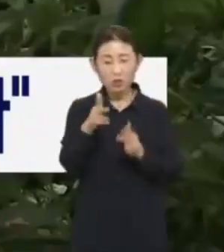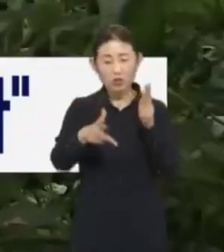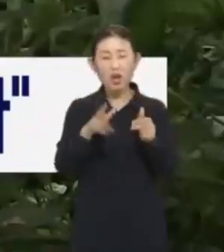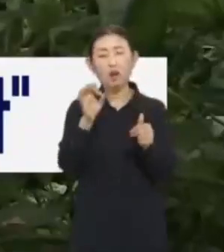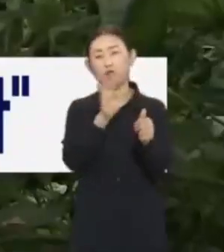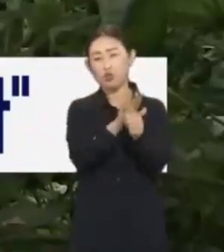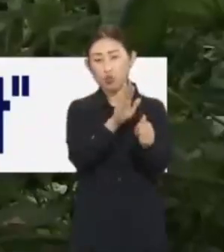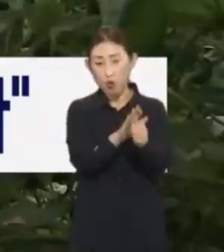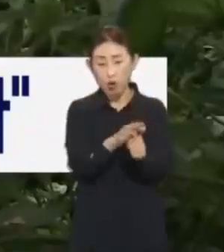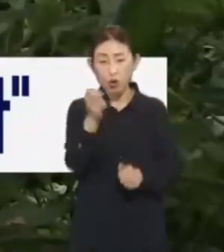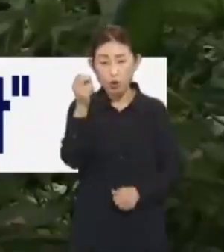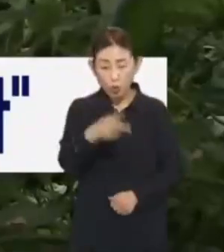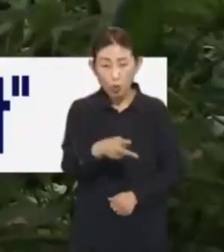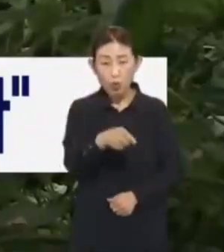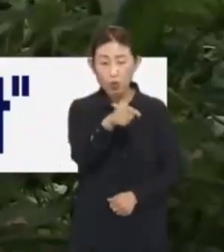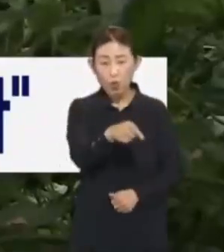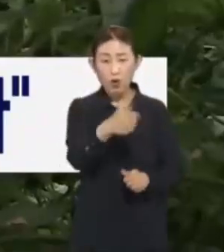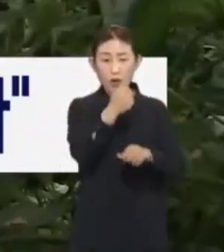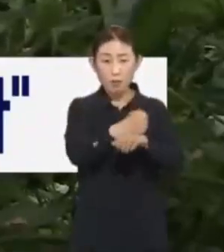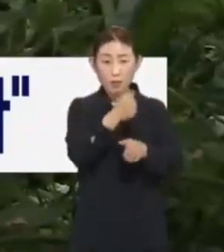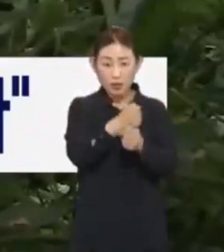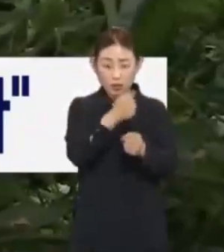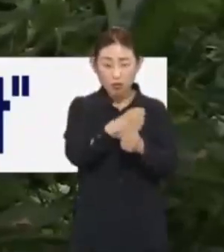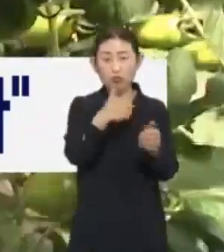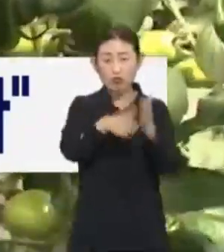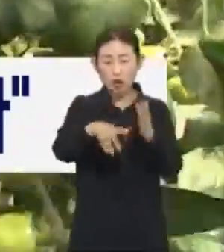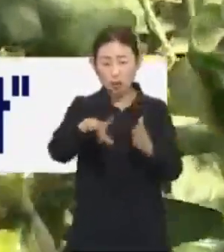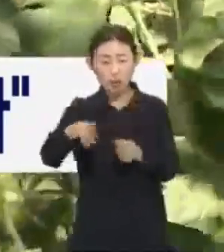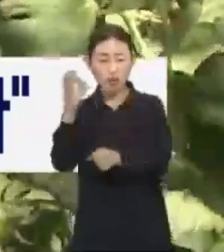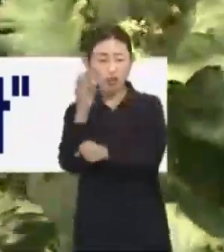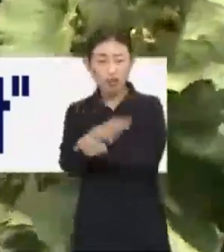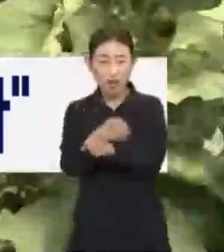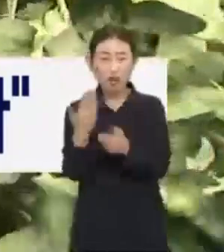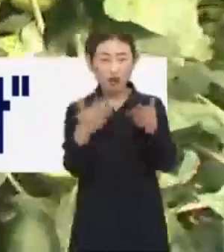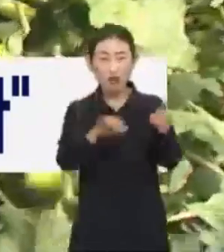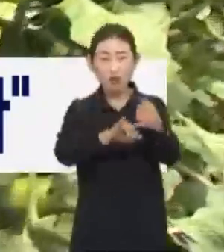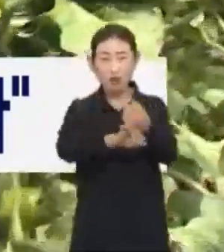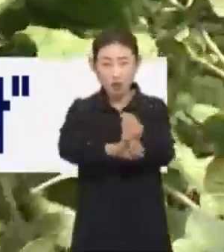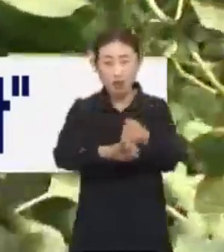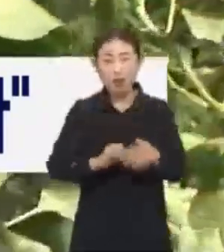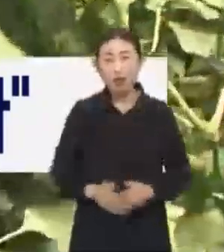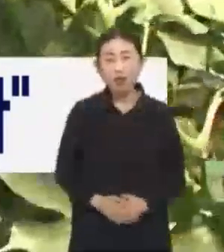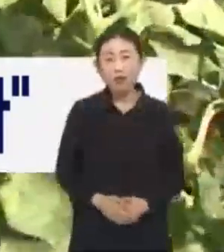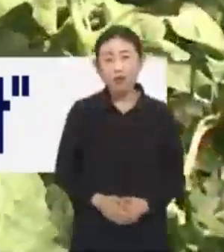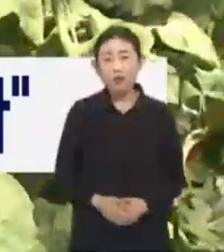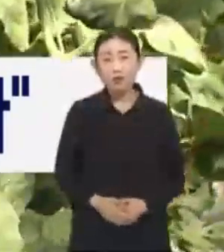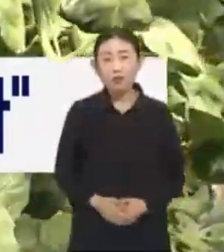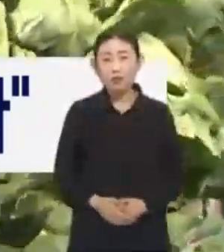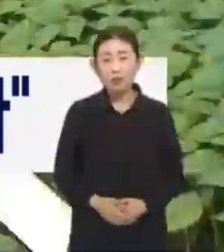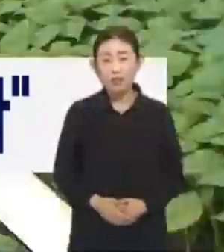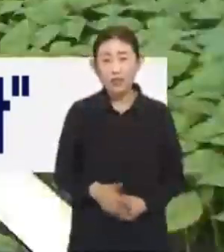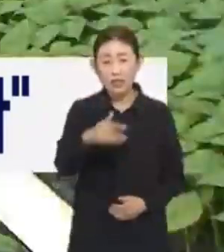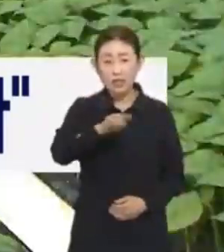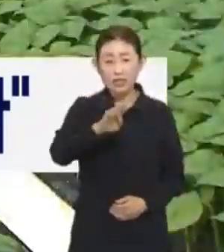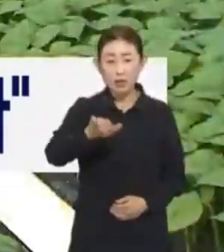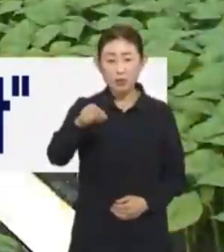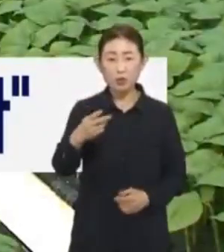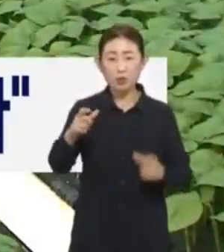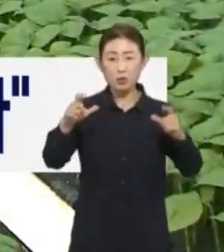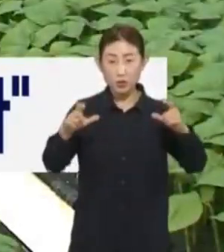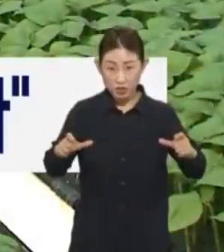지원하는 것은 물론 단진의 입주 기업들의 제품을 우선적으로 구매하겠다고 밝혔습니다 충남도는 삽교읍